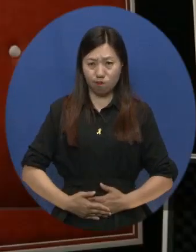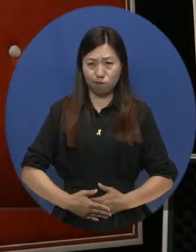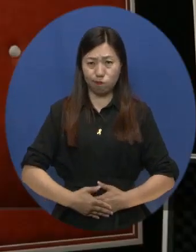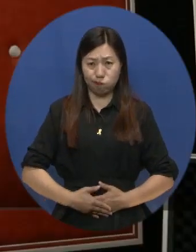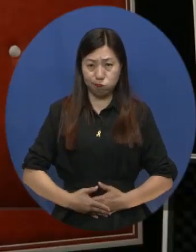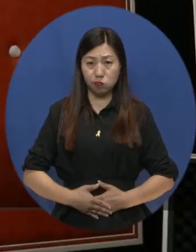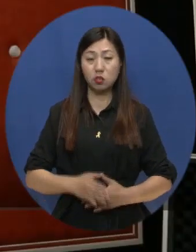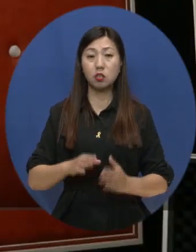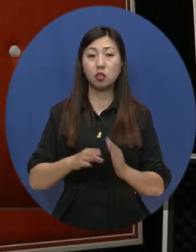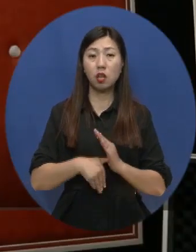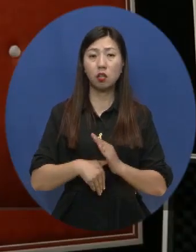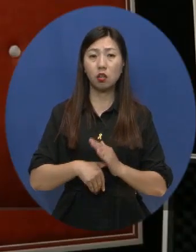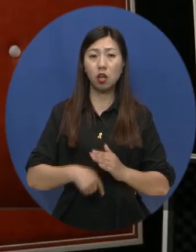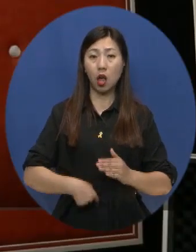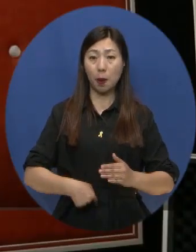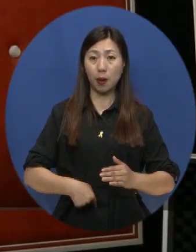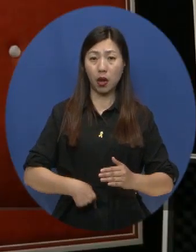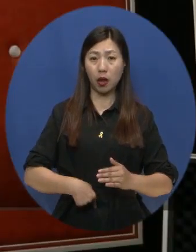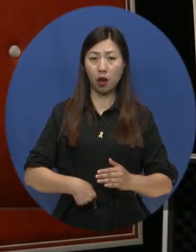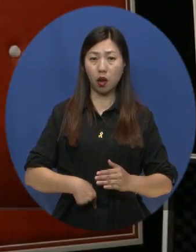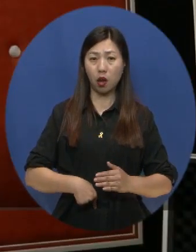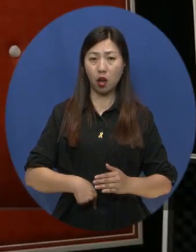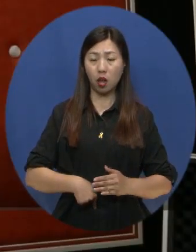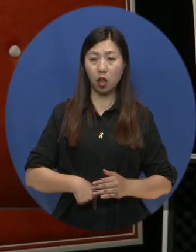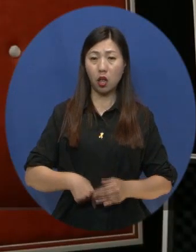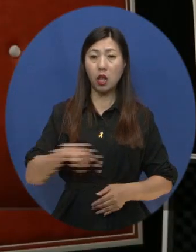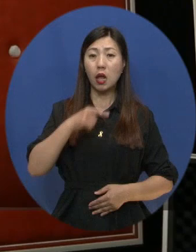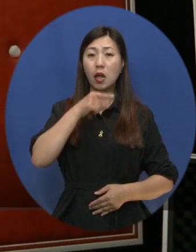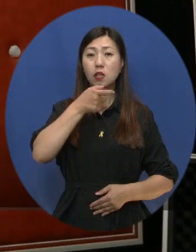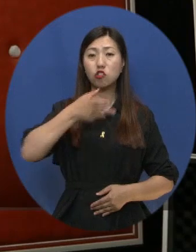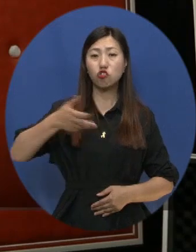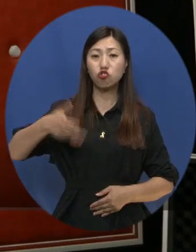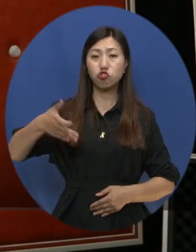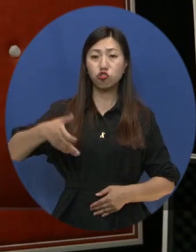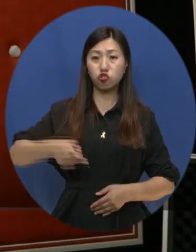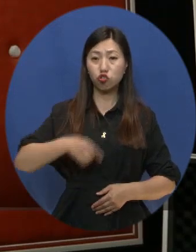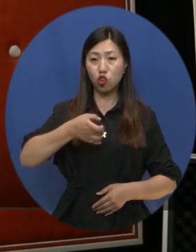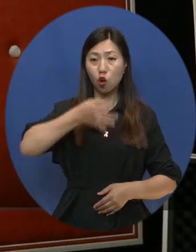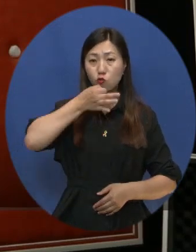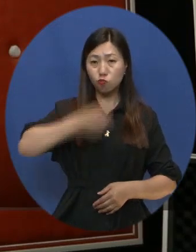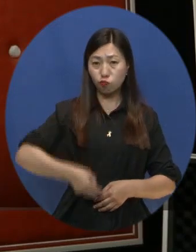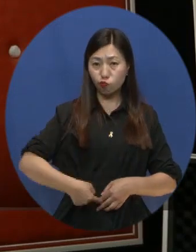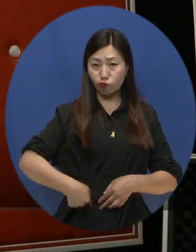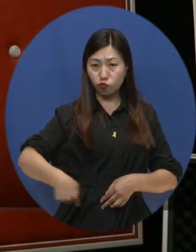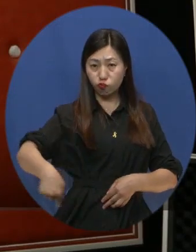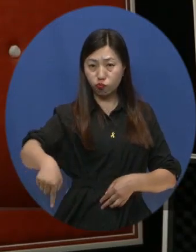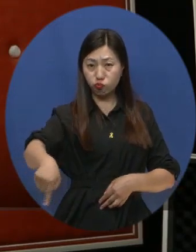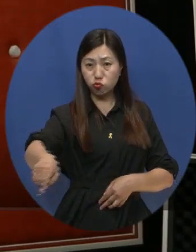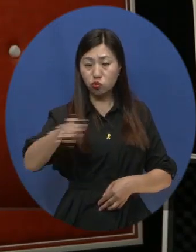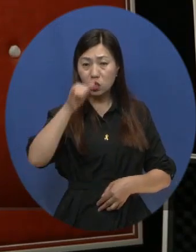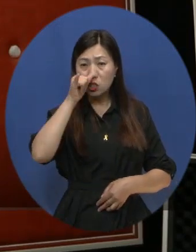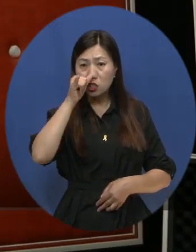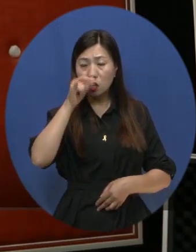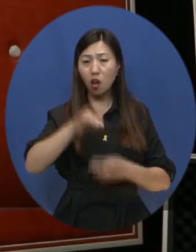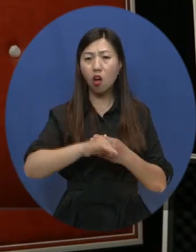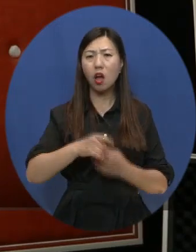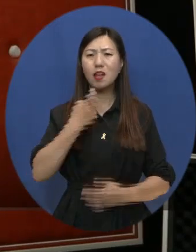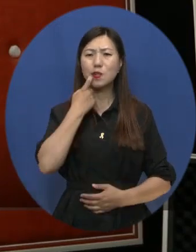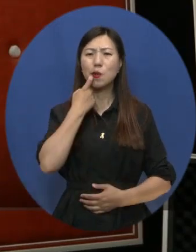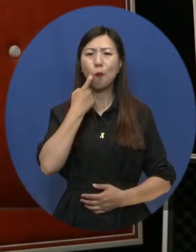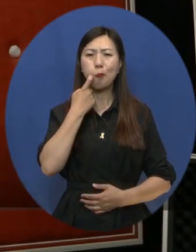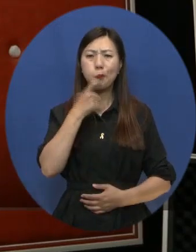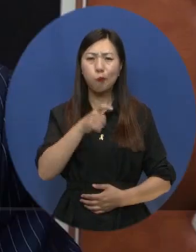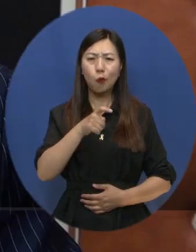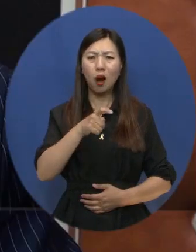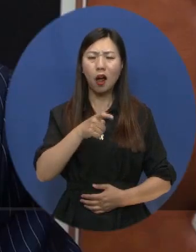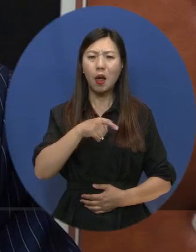배에 지금 타공을 해서 소변줄이 있는데 그곳에서 이제 염증이랑 피가 나기